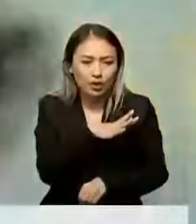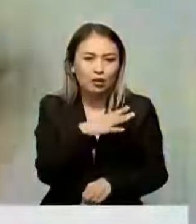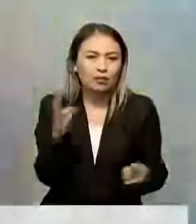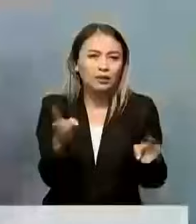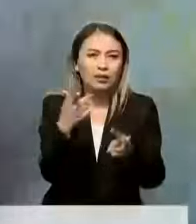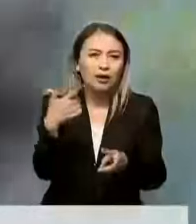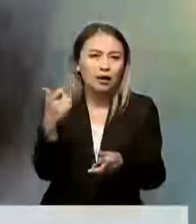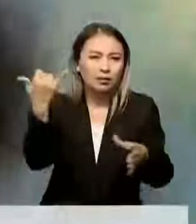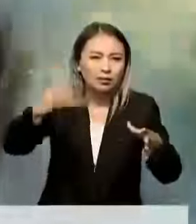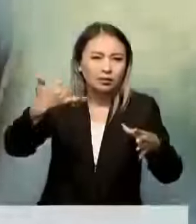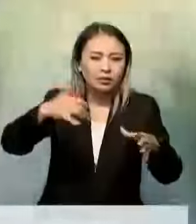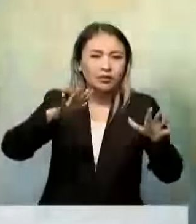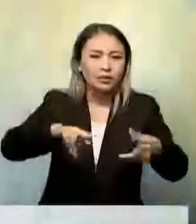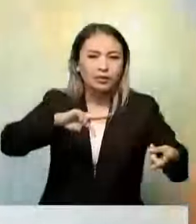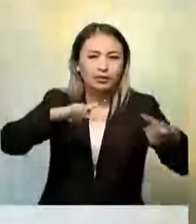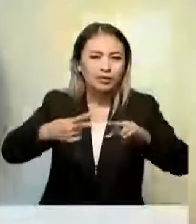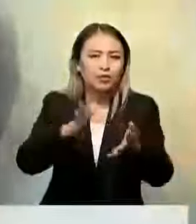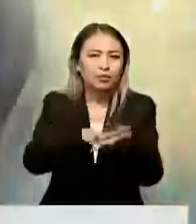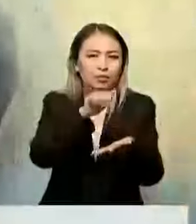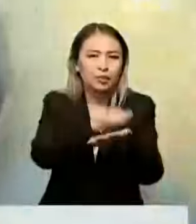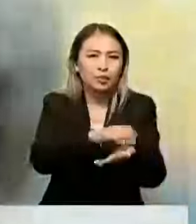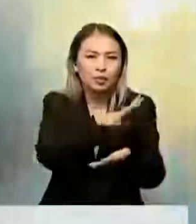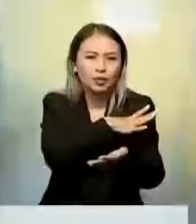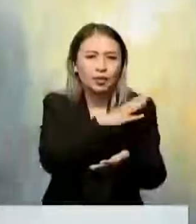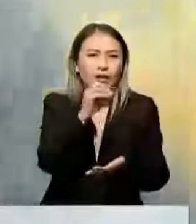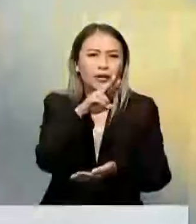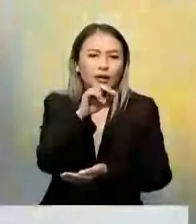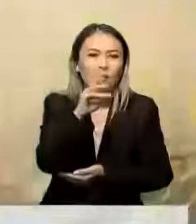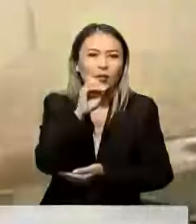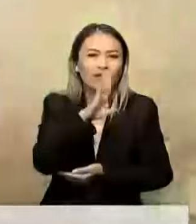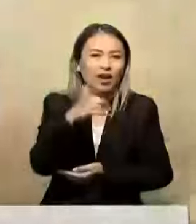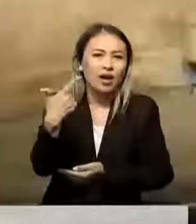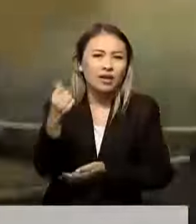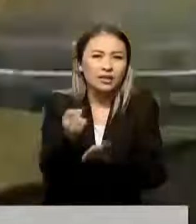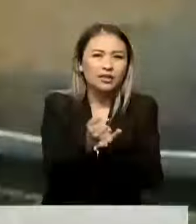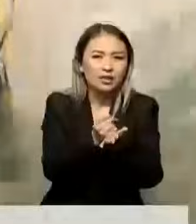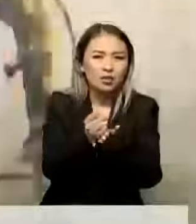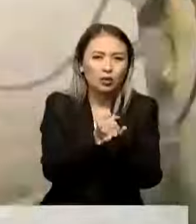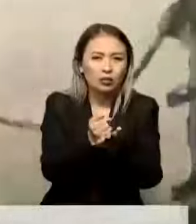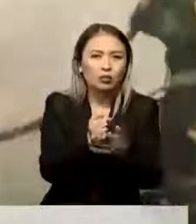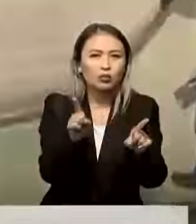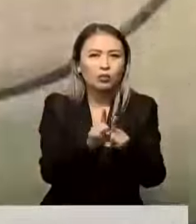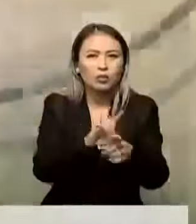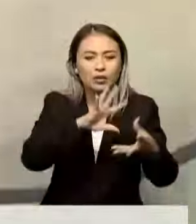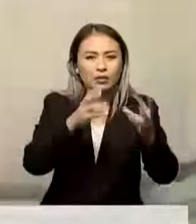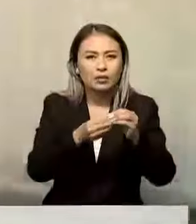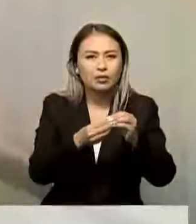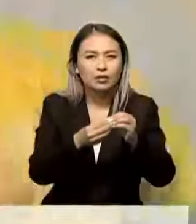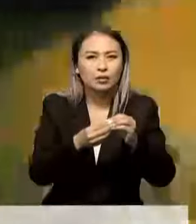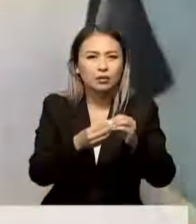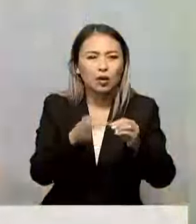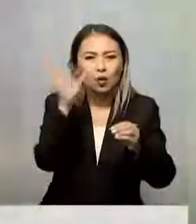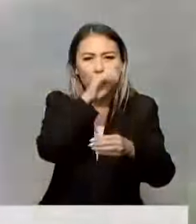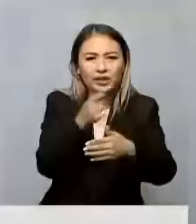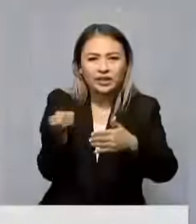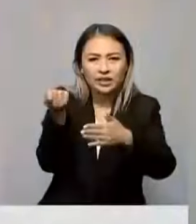жалын газ құю құбырына ауысқан. Осы сәтте аға өрт сөндіруші Елдар Молдабаев газ резервуарының бұрамасын жауып